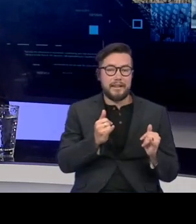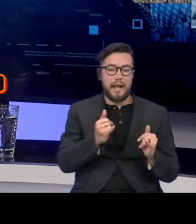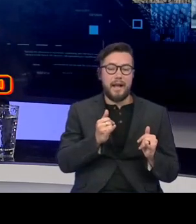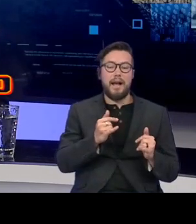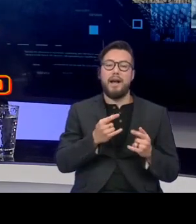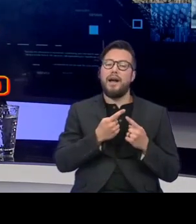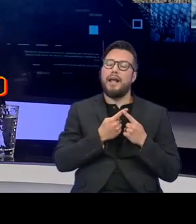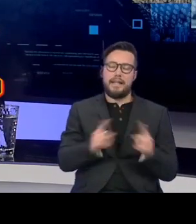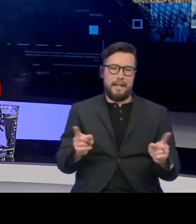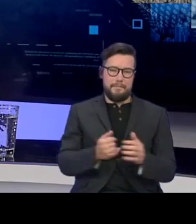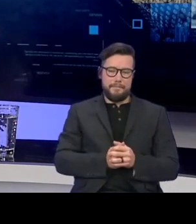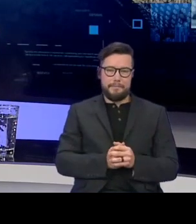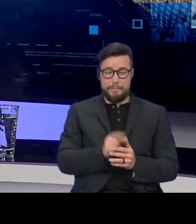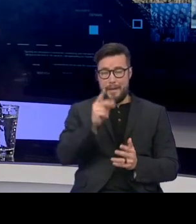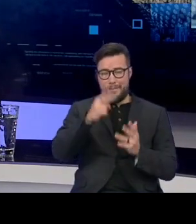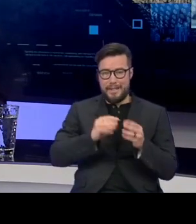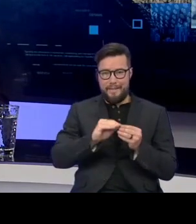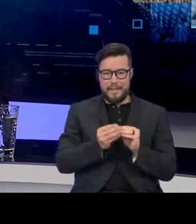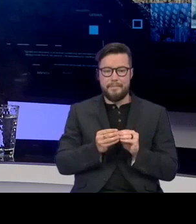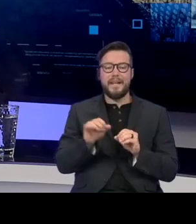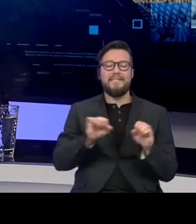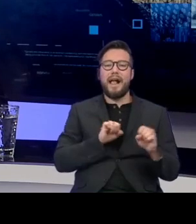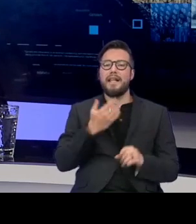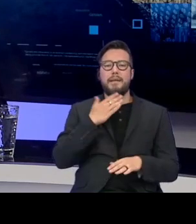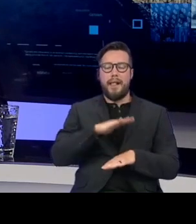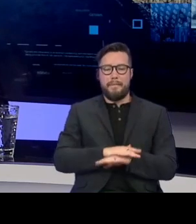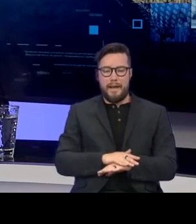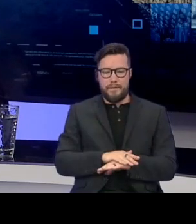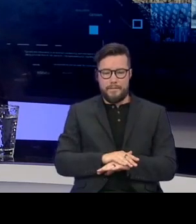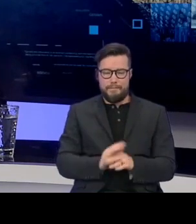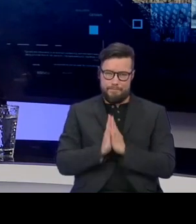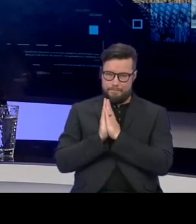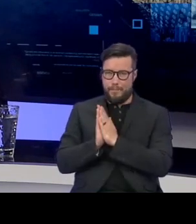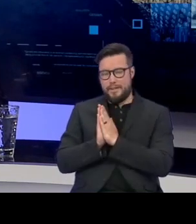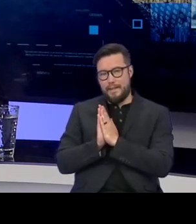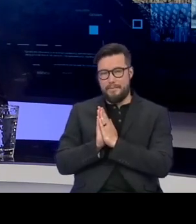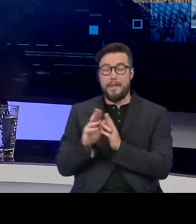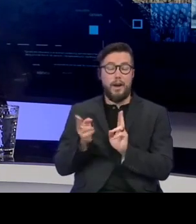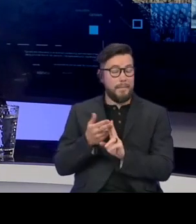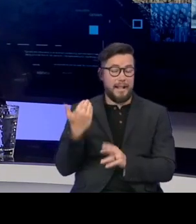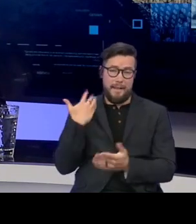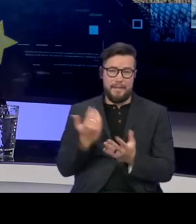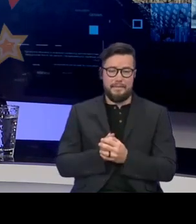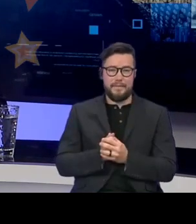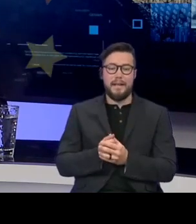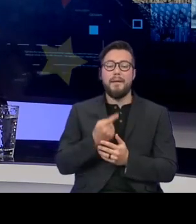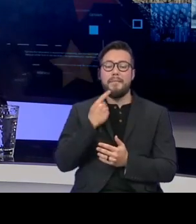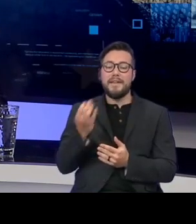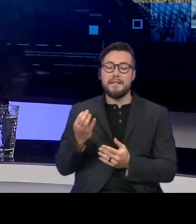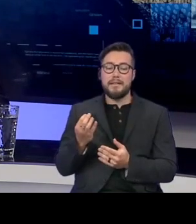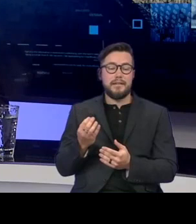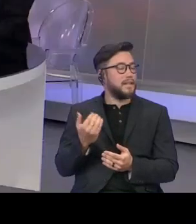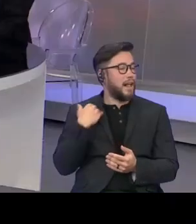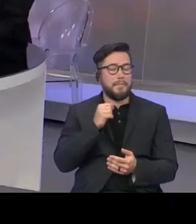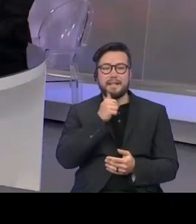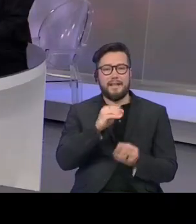je úplne inde. A potom posledná vec, že vláda na to nemala kompetencie. Prosím vás pekne, opäť klamete. Povedzte mi, kde vláda... Neklamem, ani v